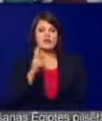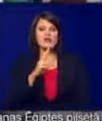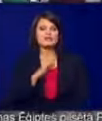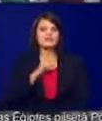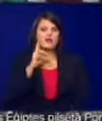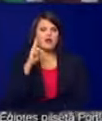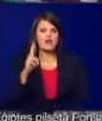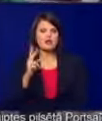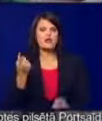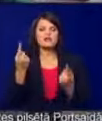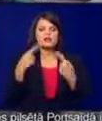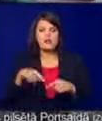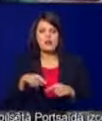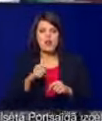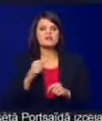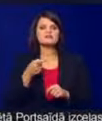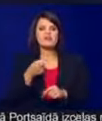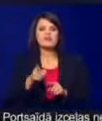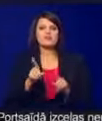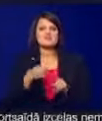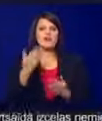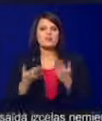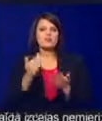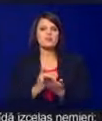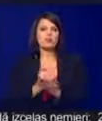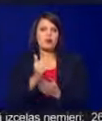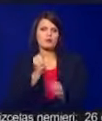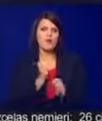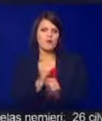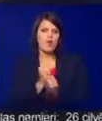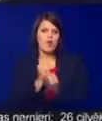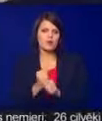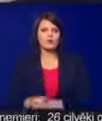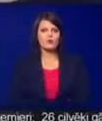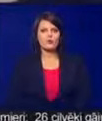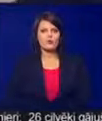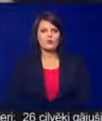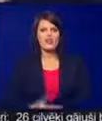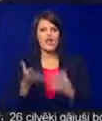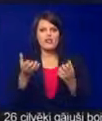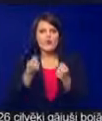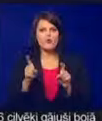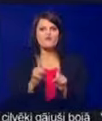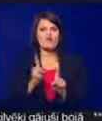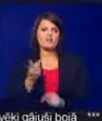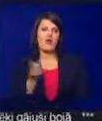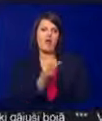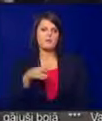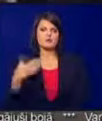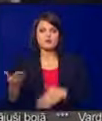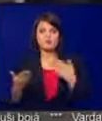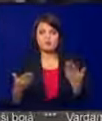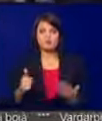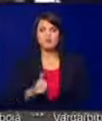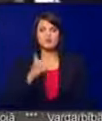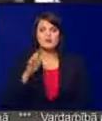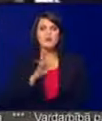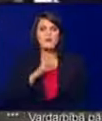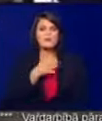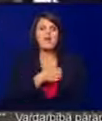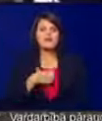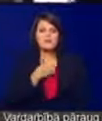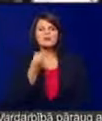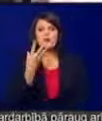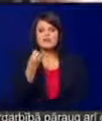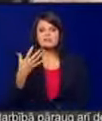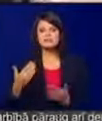kādā no Liepājas tekstu uzņēmumiem, viņas darbu Lauma Linģerī varēs turpināt. Ieguvēji ir abas puses. Uzņēmumam bija nepieciešamas